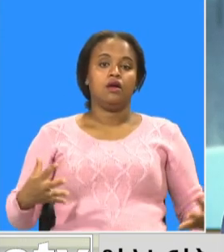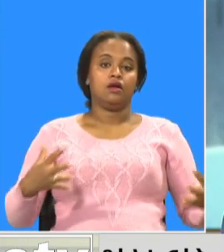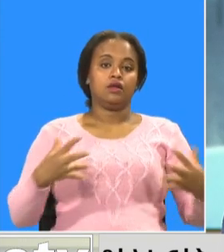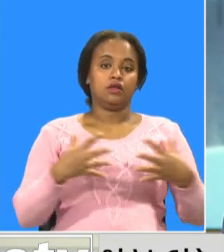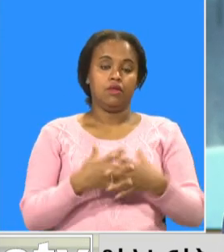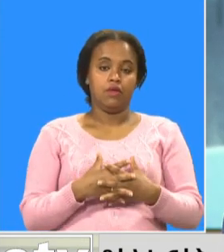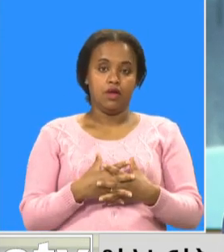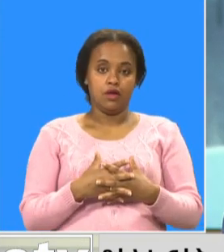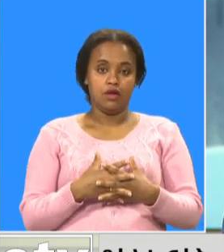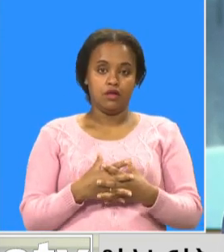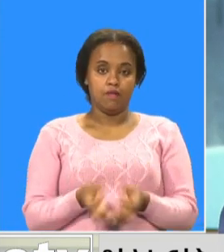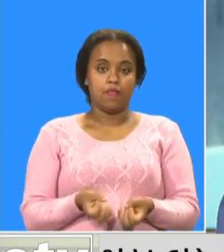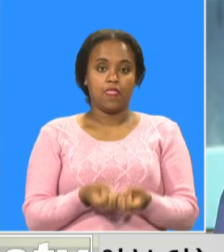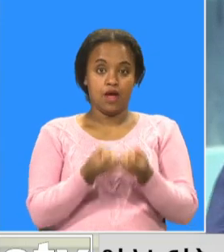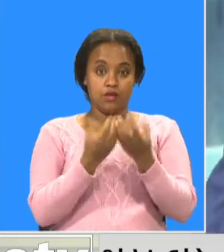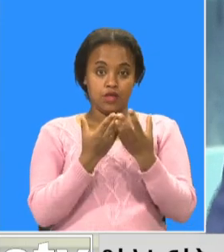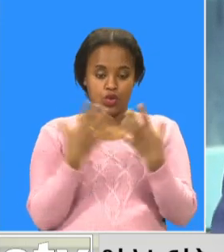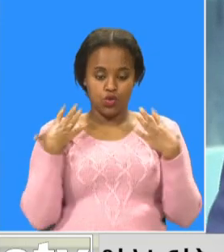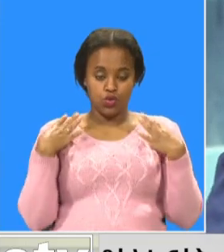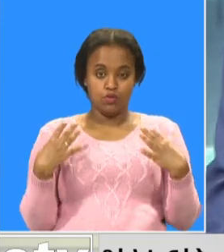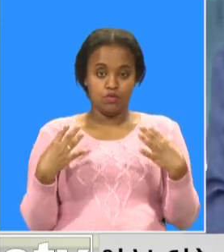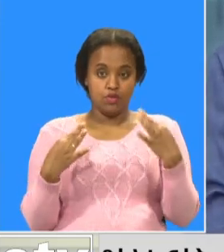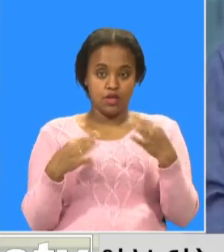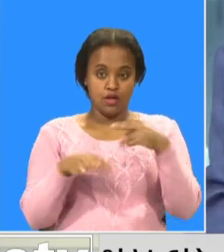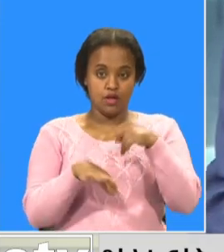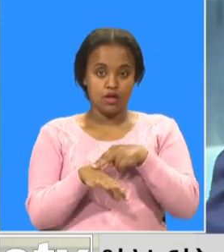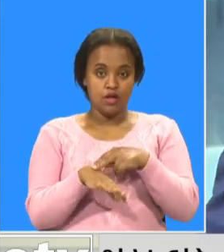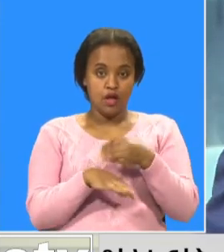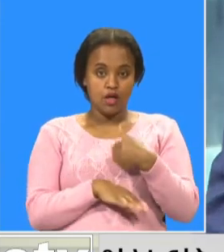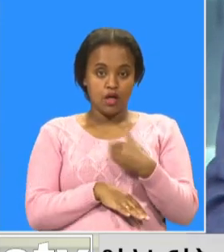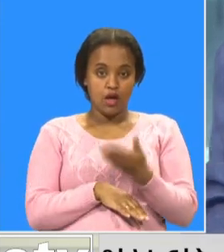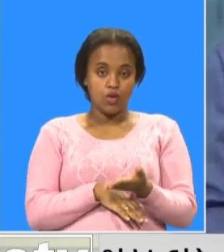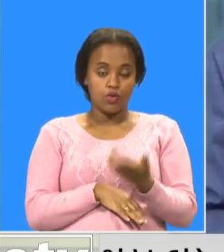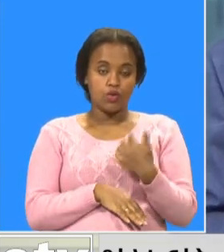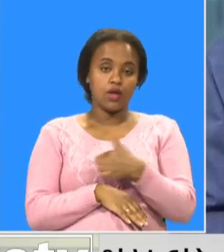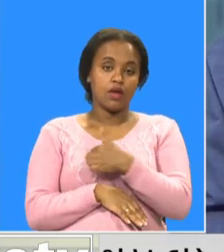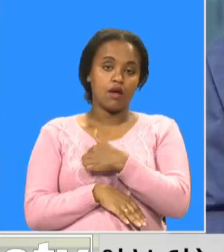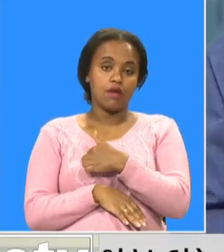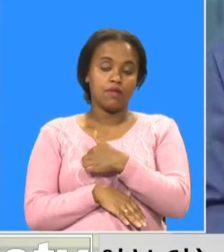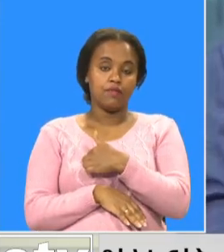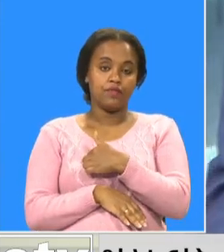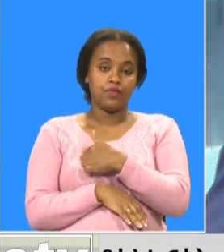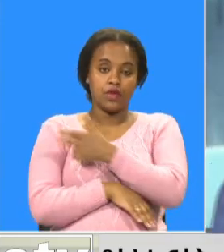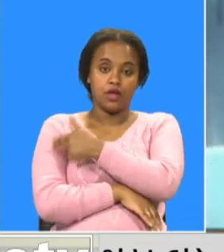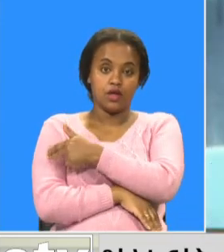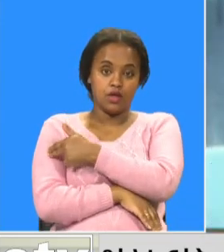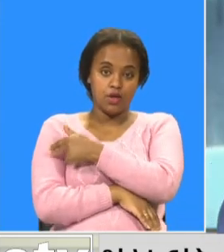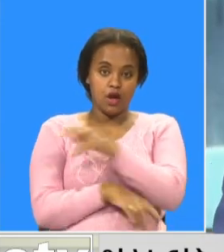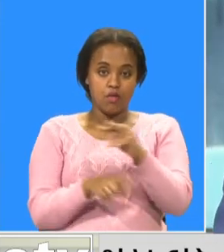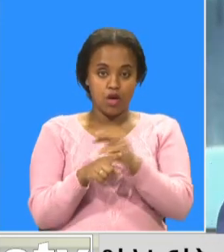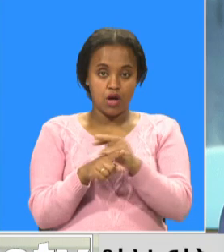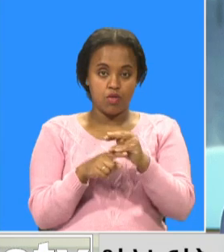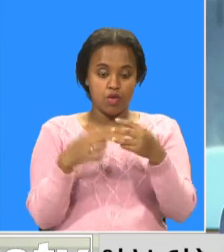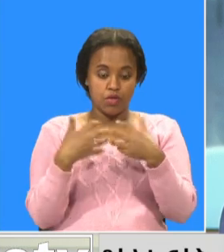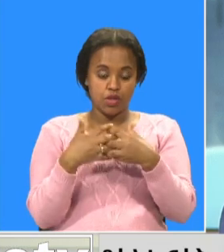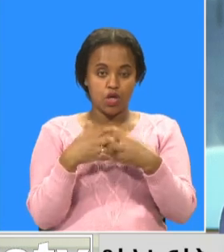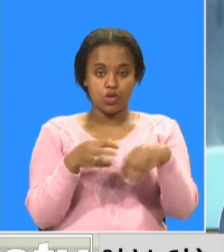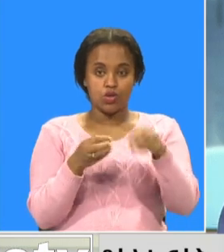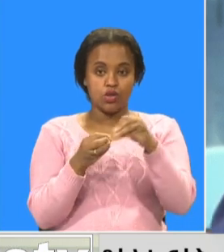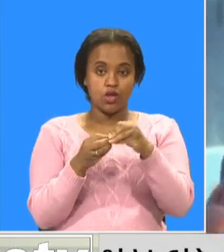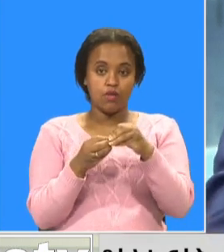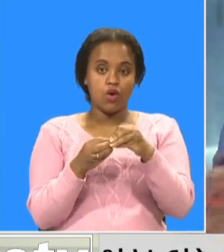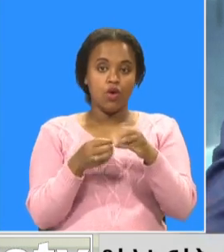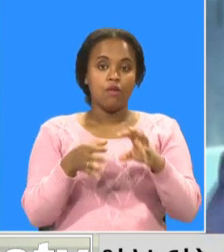አስተባባሪነት አብዛኞቹም በጤናው ሴክተር ያሉ የኛንም የህክምና መሳሪያ ባለሙያዎችን ጨምሮ